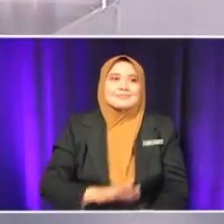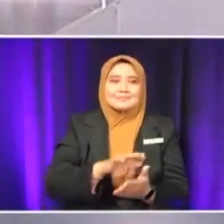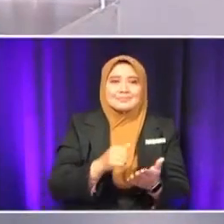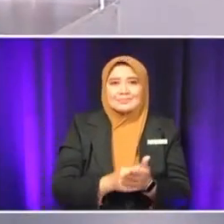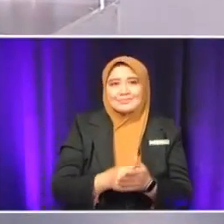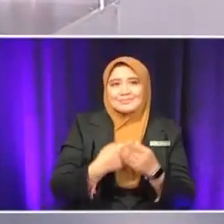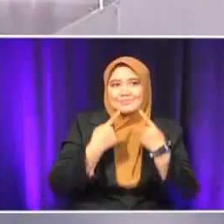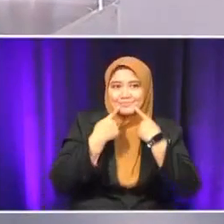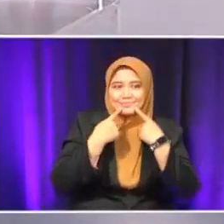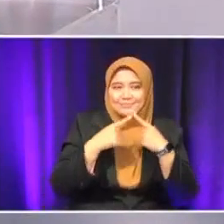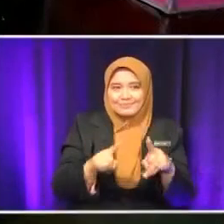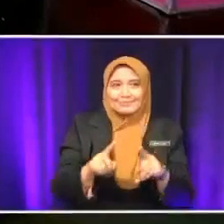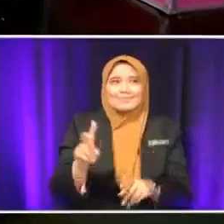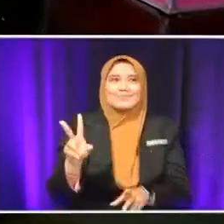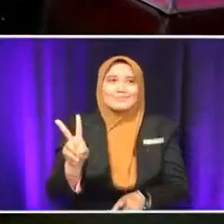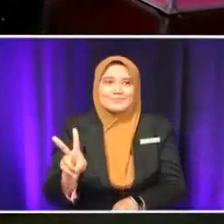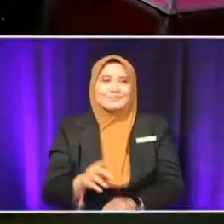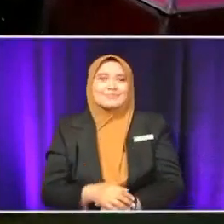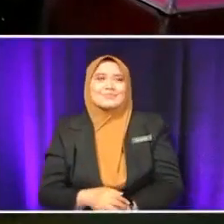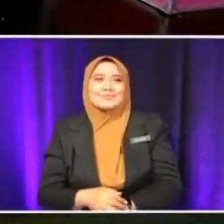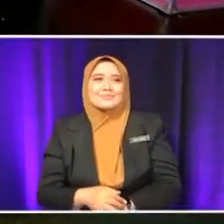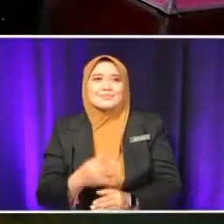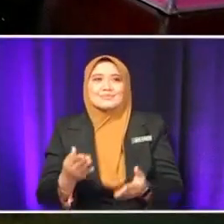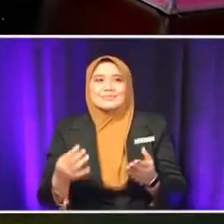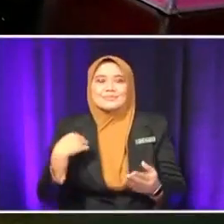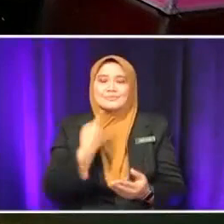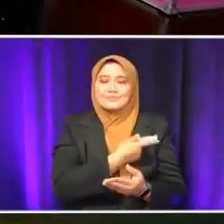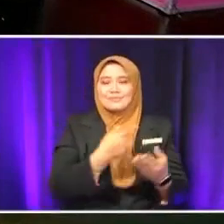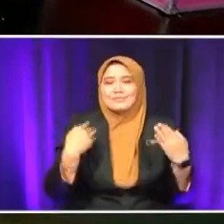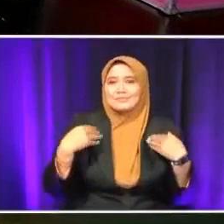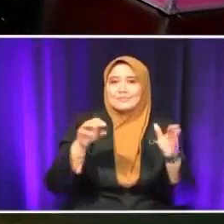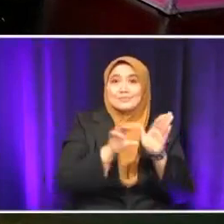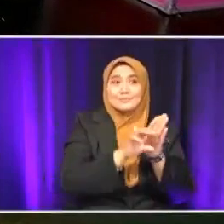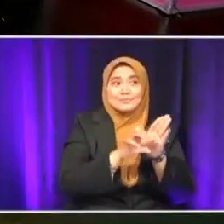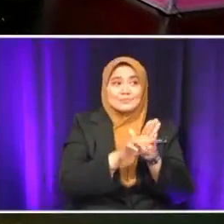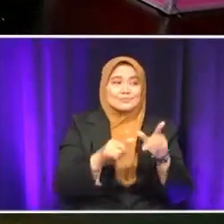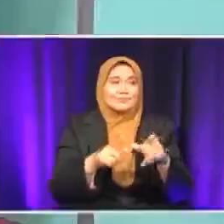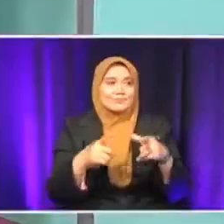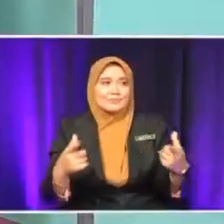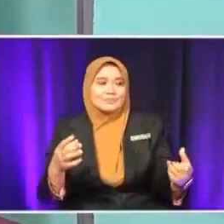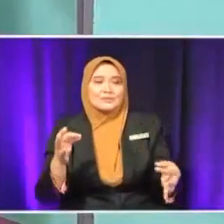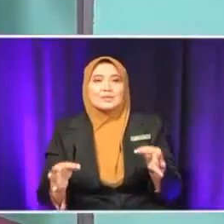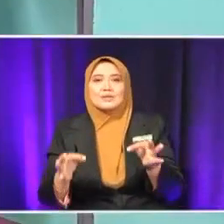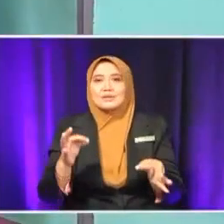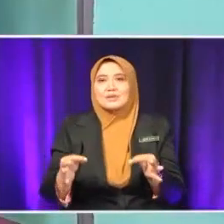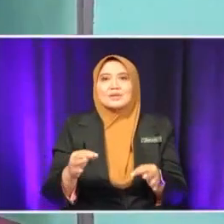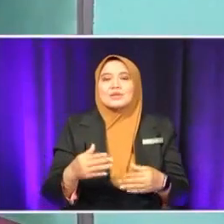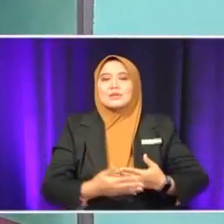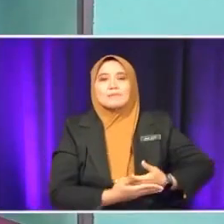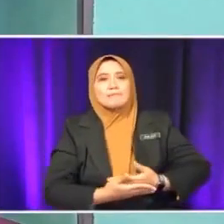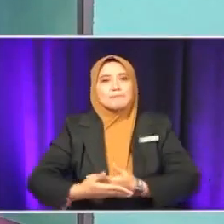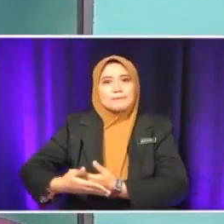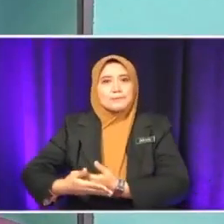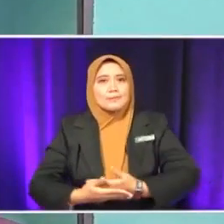Dua, betul, jarak, masa, kos. Mungkin kita ada juga lagi contoh-contoh contoh-contoh lain. Kalau anak-anak muda cikgu boleh dapat, boleh kongsikan